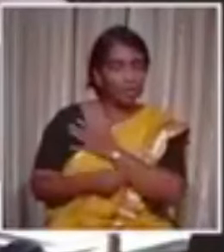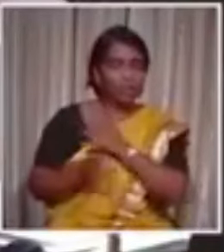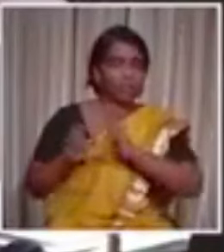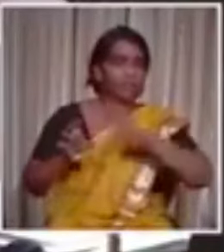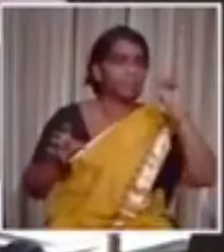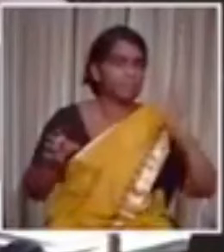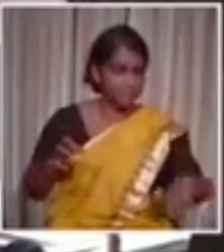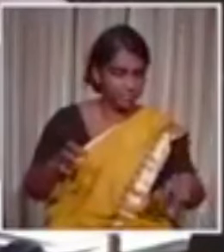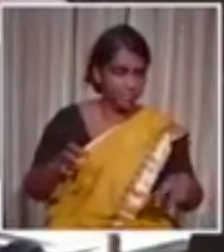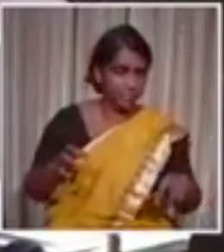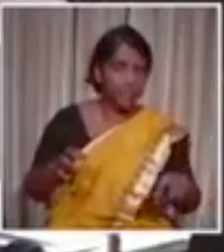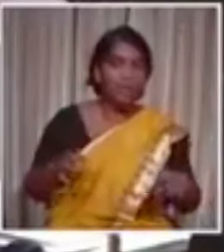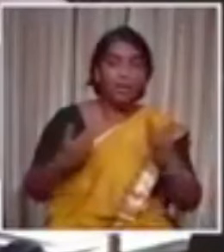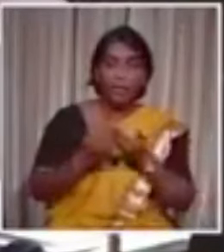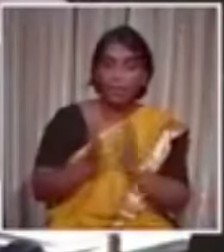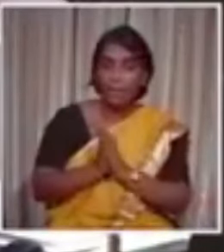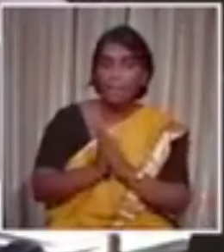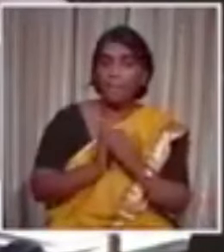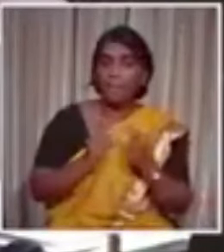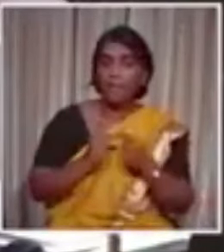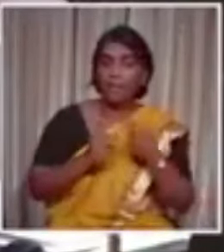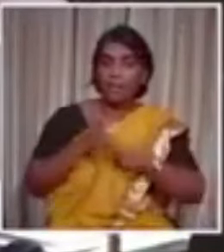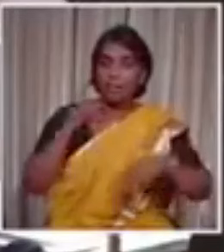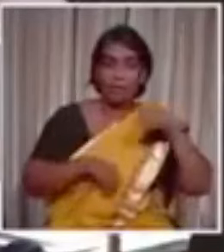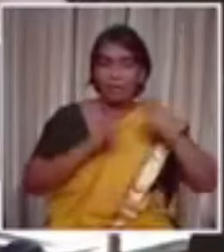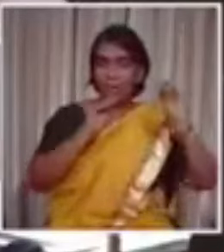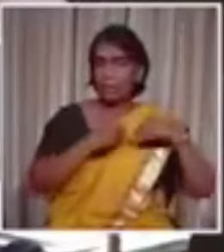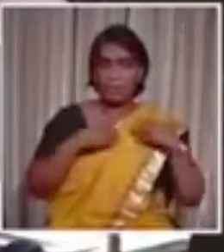තිබෙනවා. තමන්ට ප්‍රතිපක්ෂව ජනවරම ලැබුණු